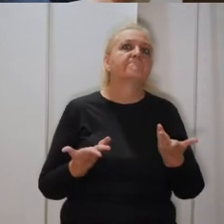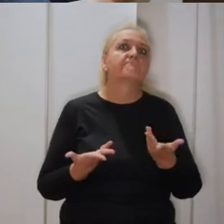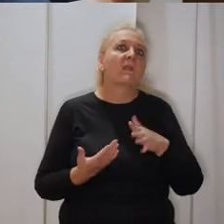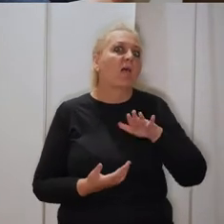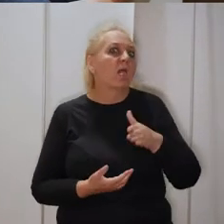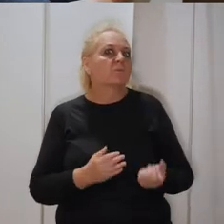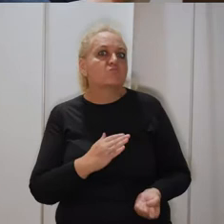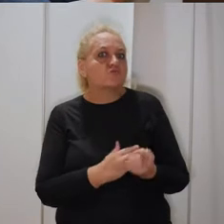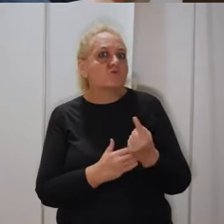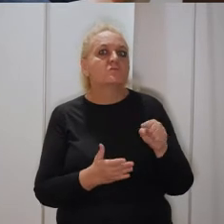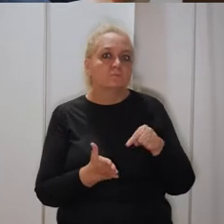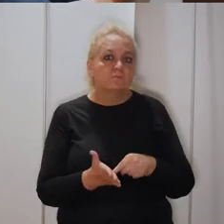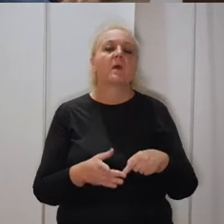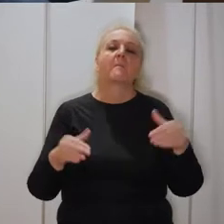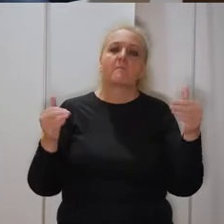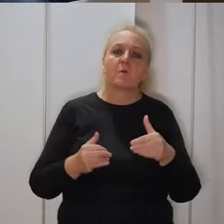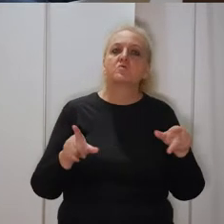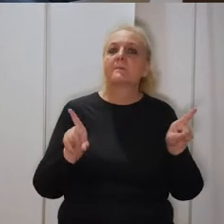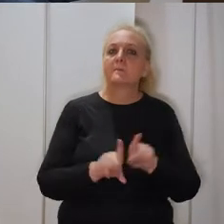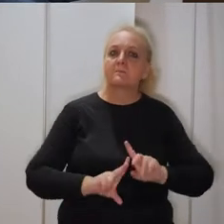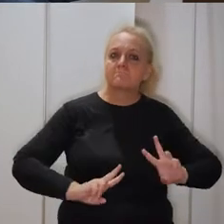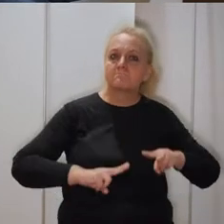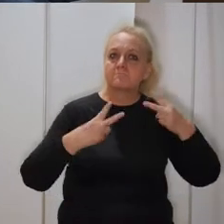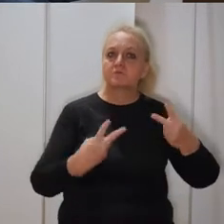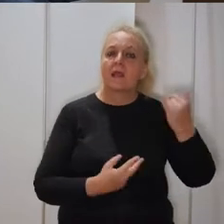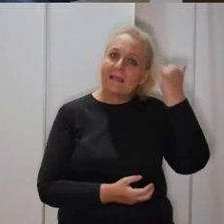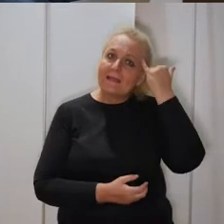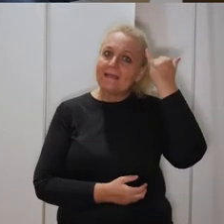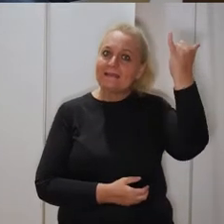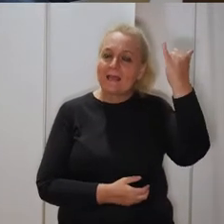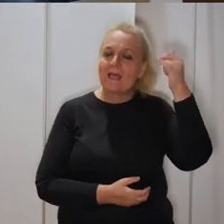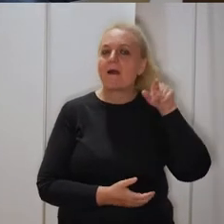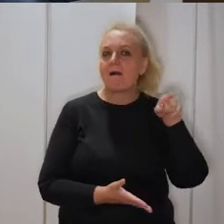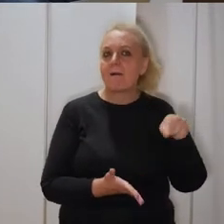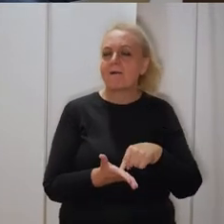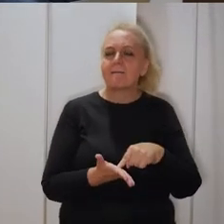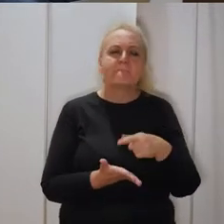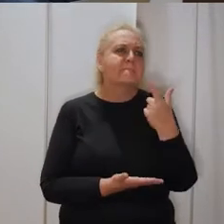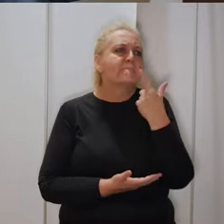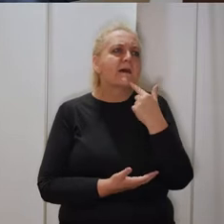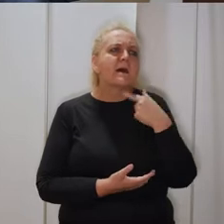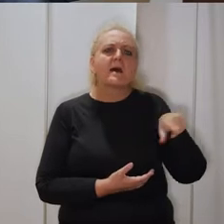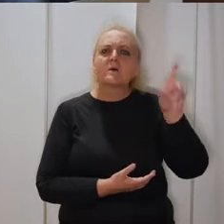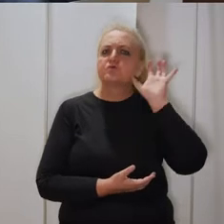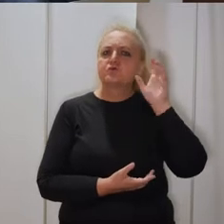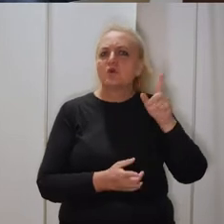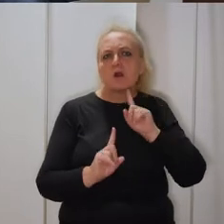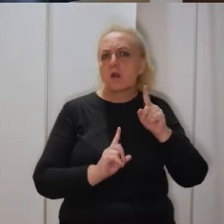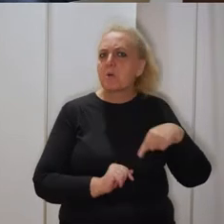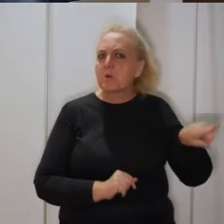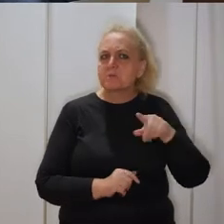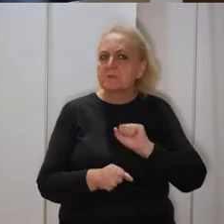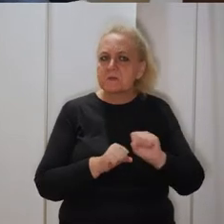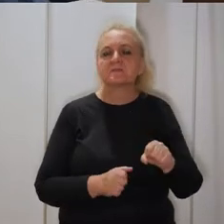nietypowa. To może być przekazanie idei, która jest rzadko poruszana. Temat,